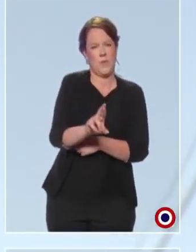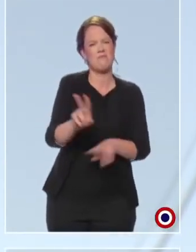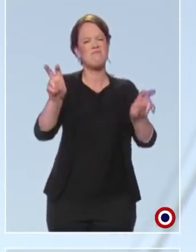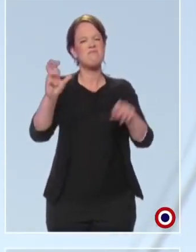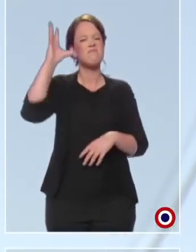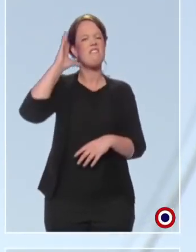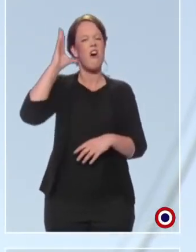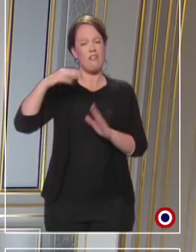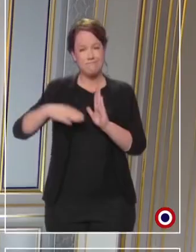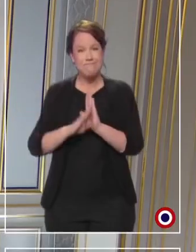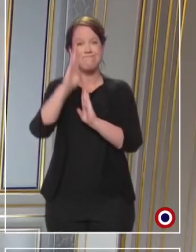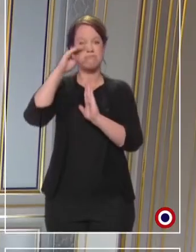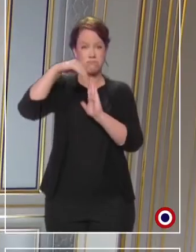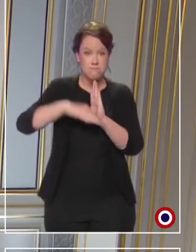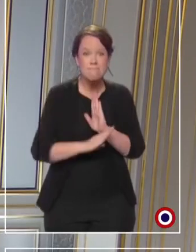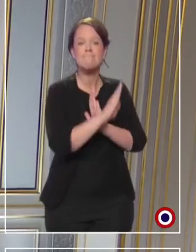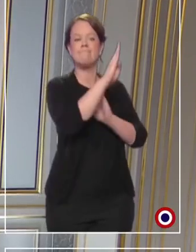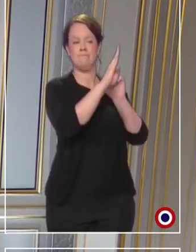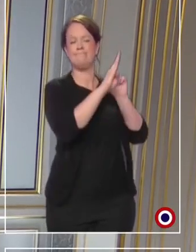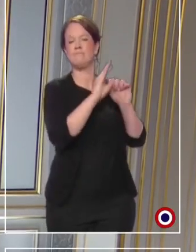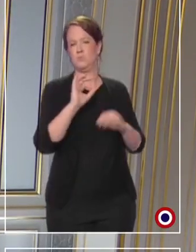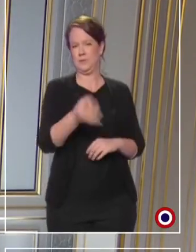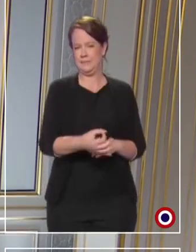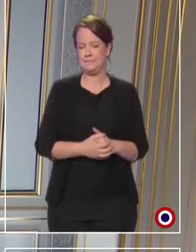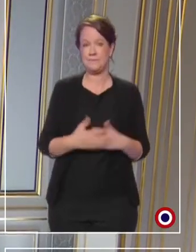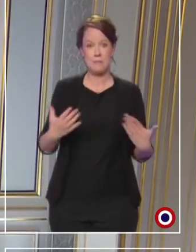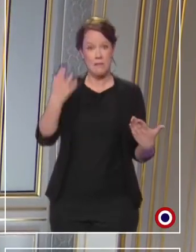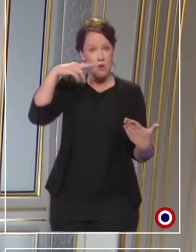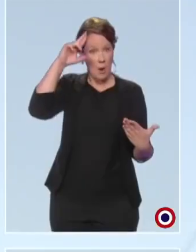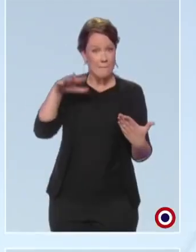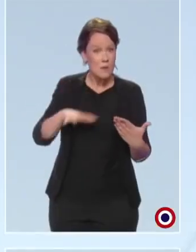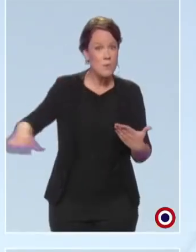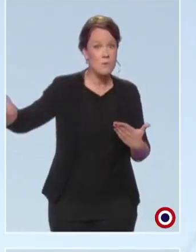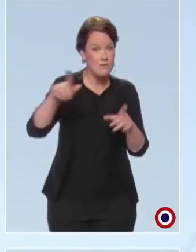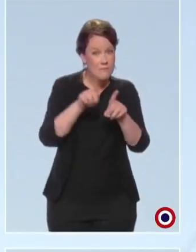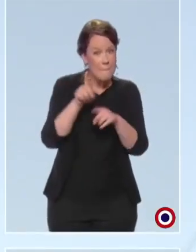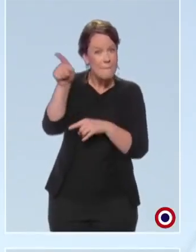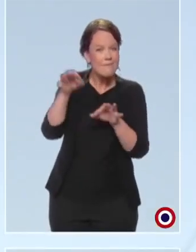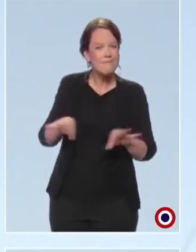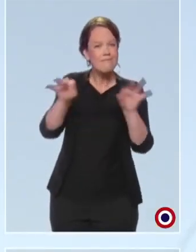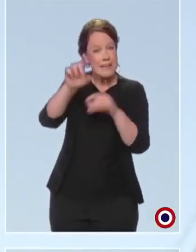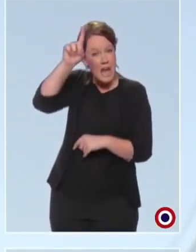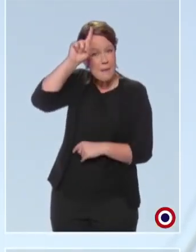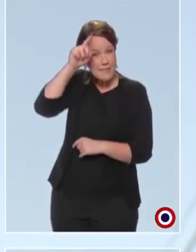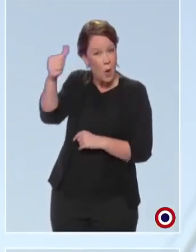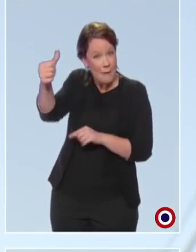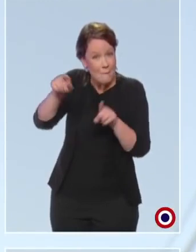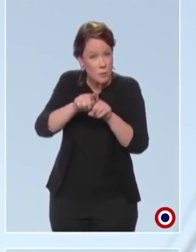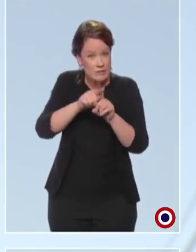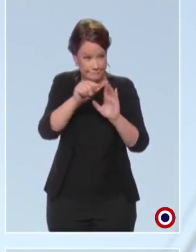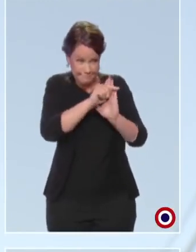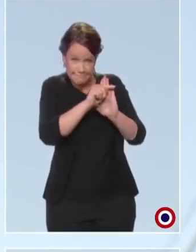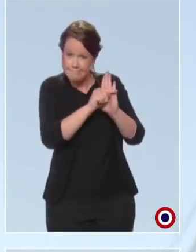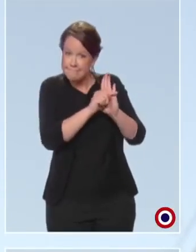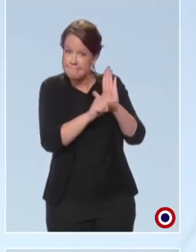et ça remonte partout en europe au moment où nous nous parlons l'allemagne est en train de prendre aussi des mesures restrictives parce qu'elle a beaucoup de cas elle est